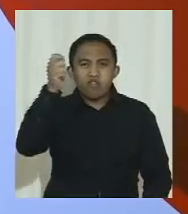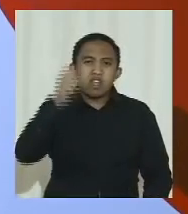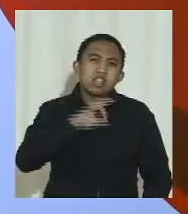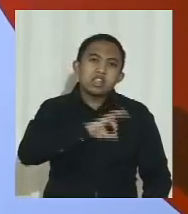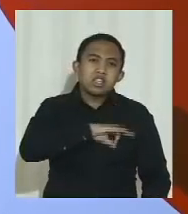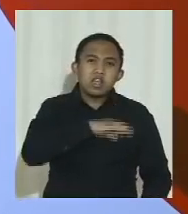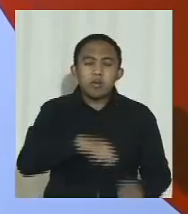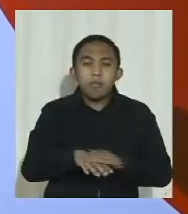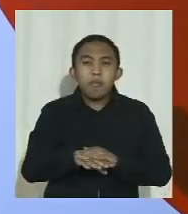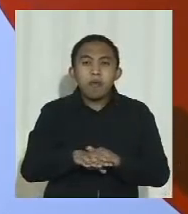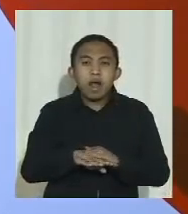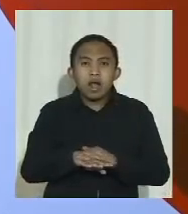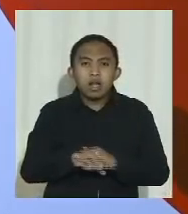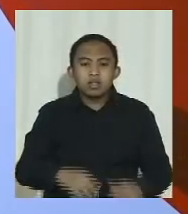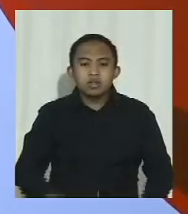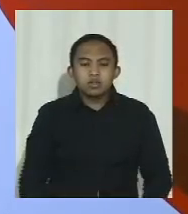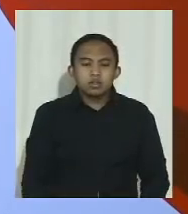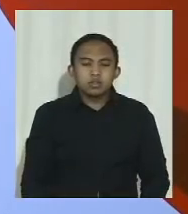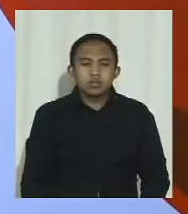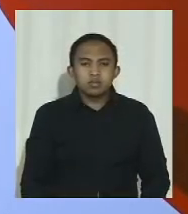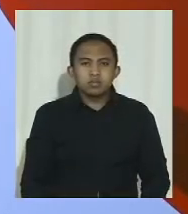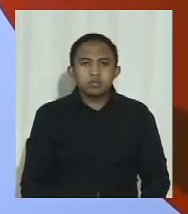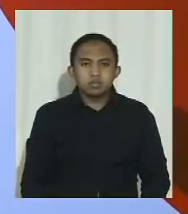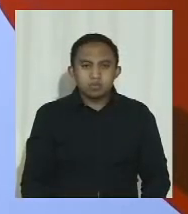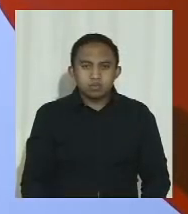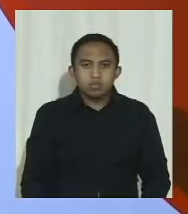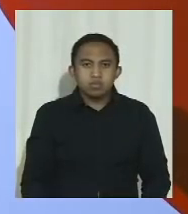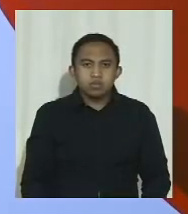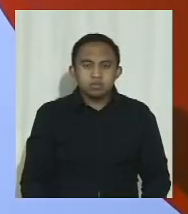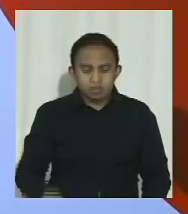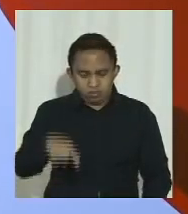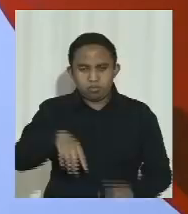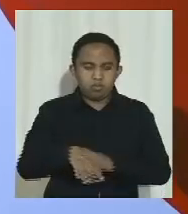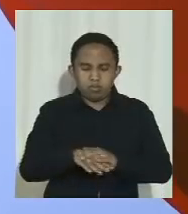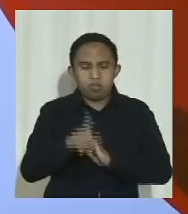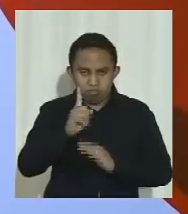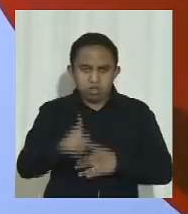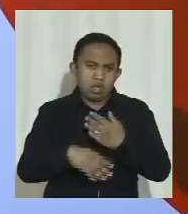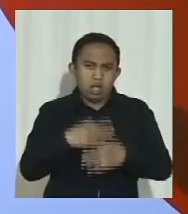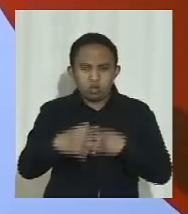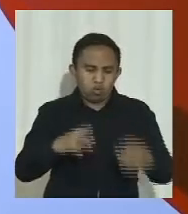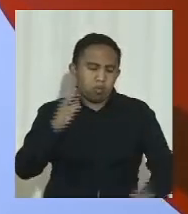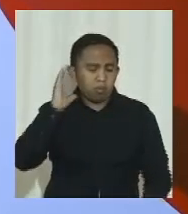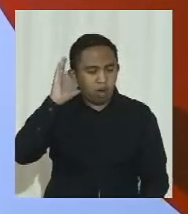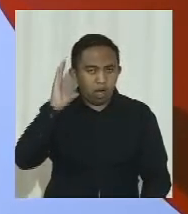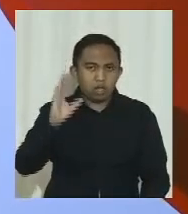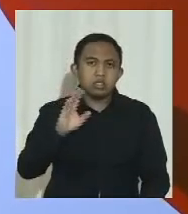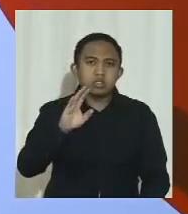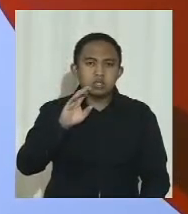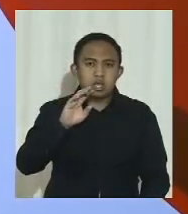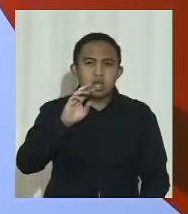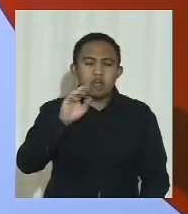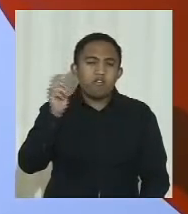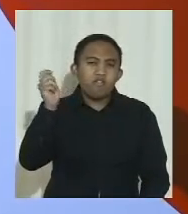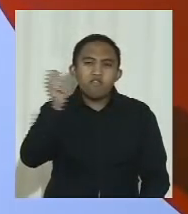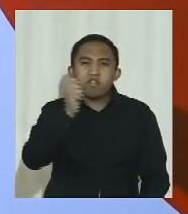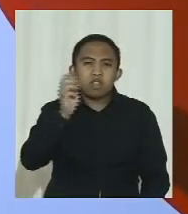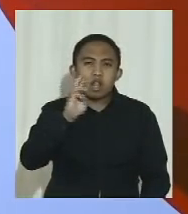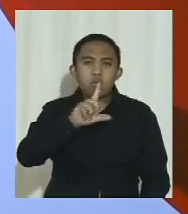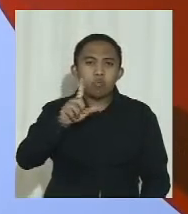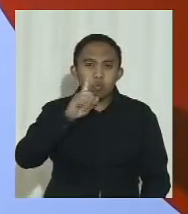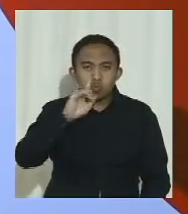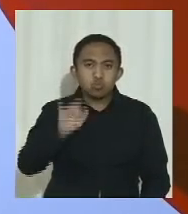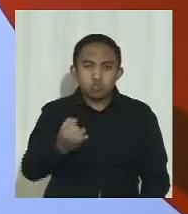malagasy hisy ary ho tanterahana manerana ny Madagasikara ny fankalazana ny fety ny faha-25 jona amin'ity taona ity. Eny